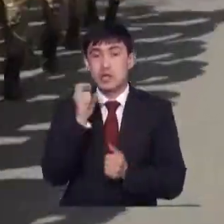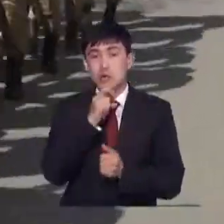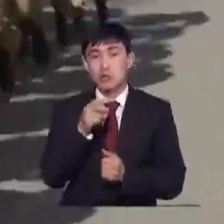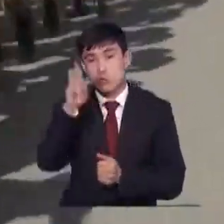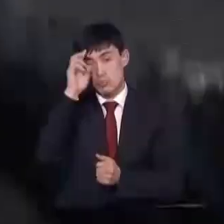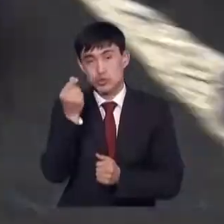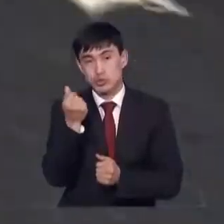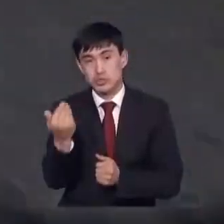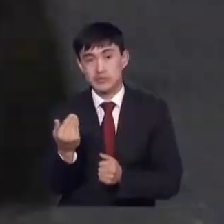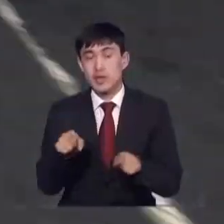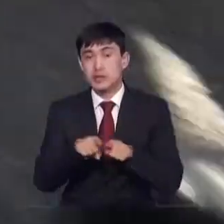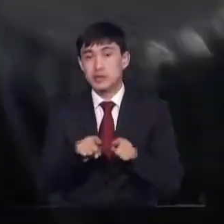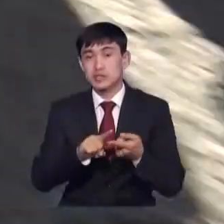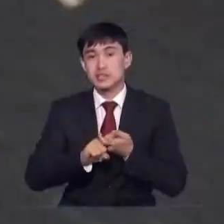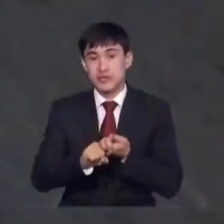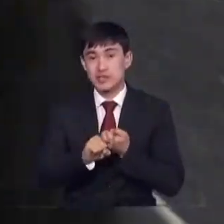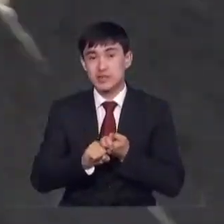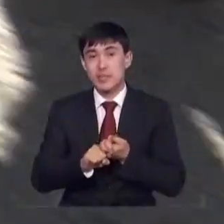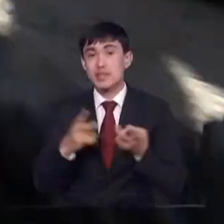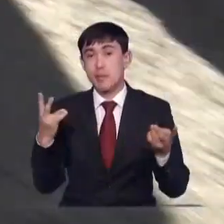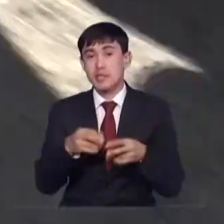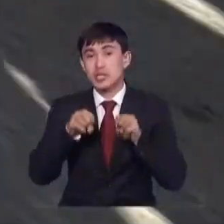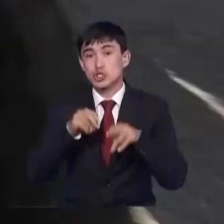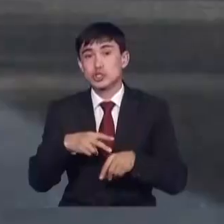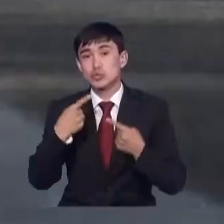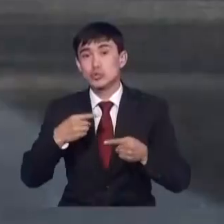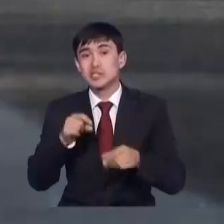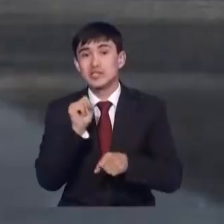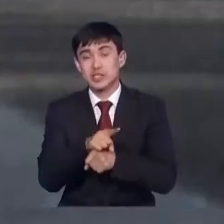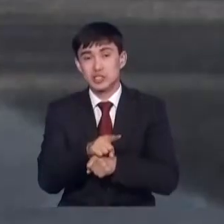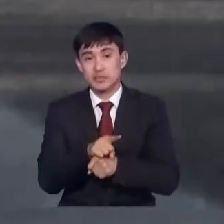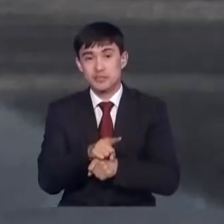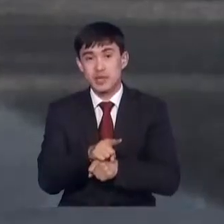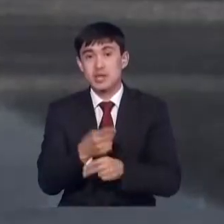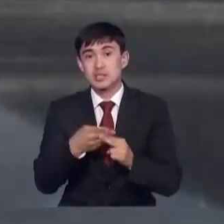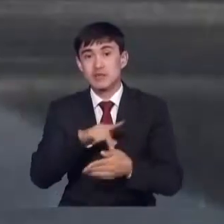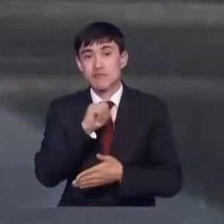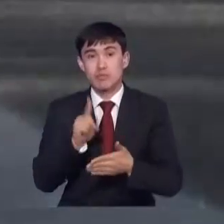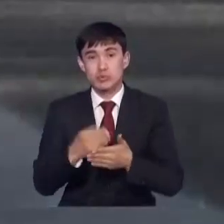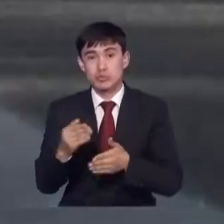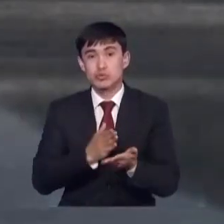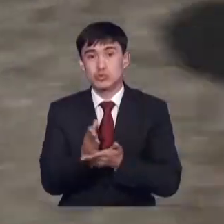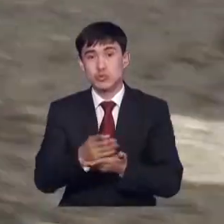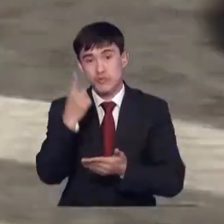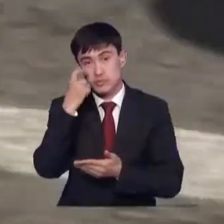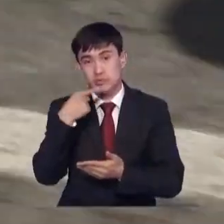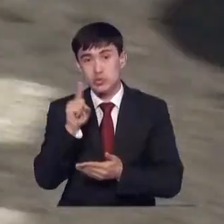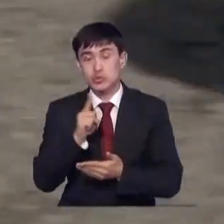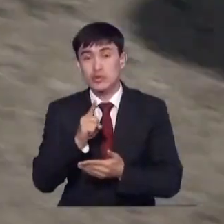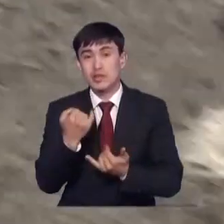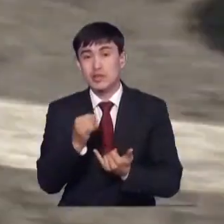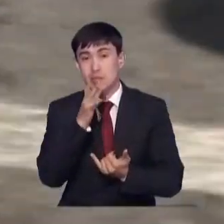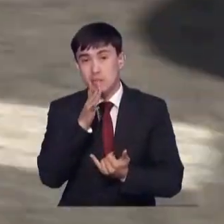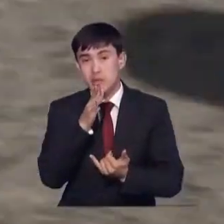экономии бюджетных средств а также в связи с необходимостью решения других задач Наряду с этим в пресс-службе ведомства отметили что на